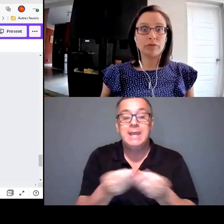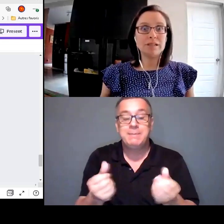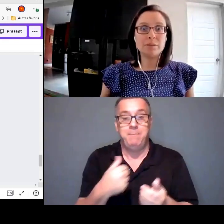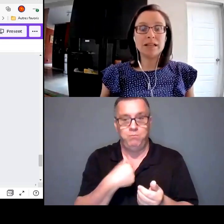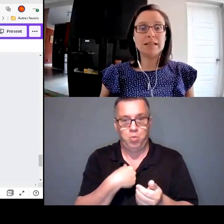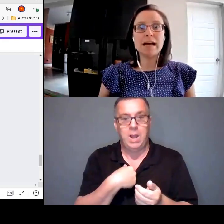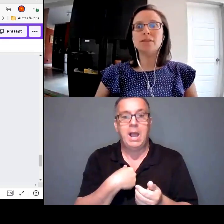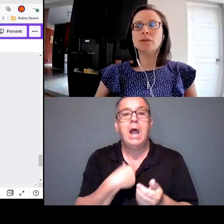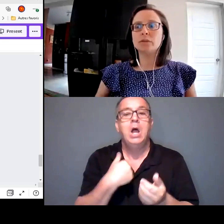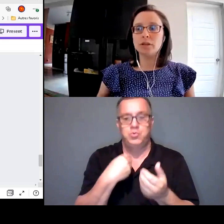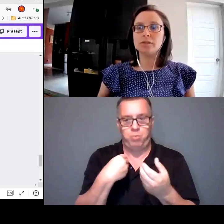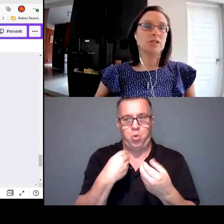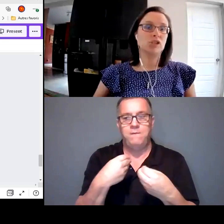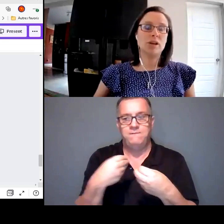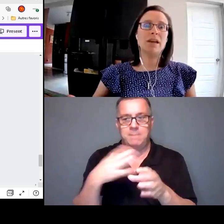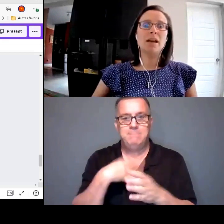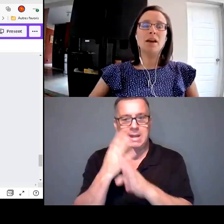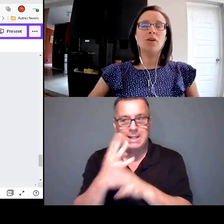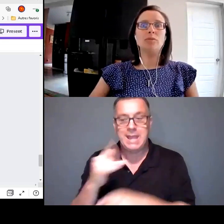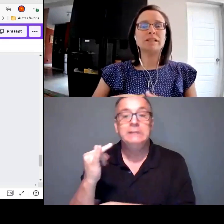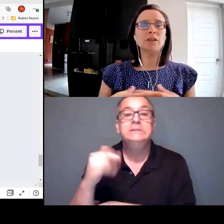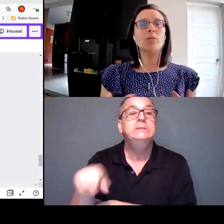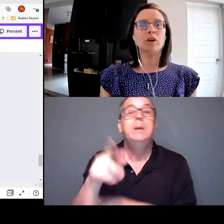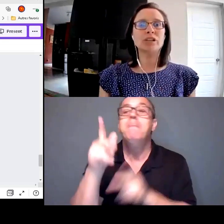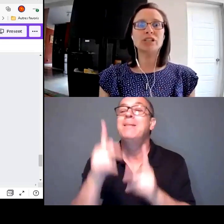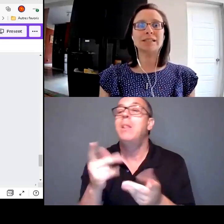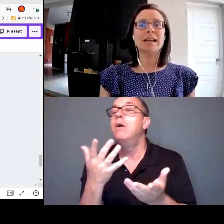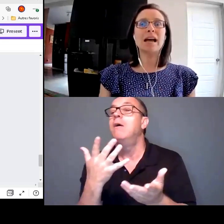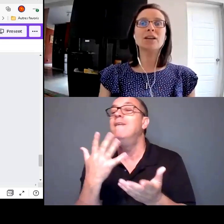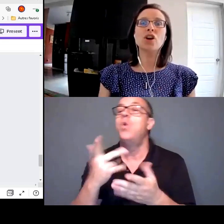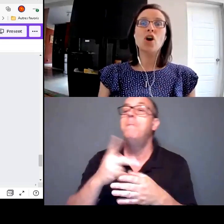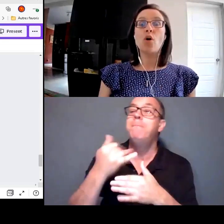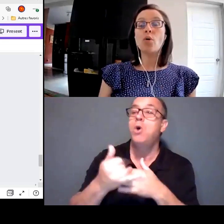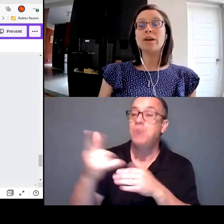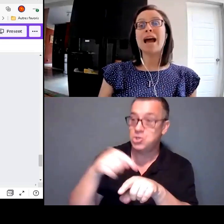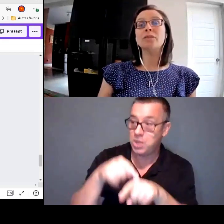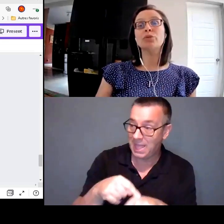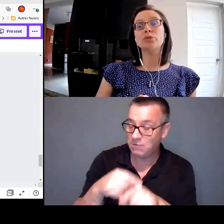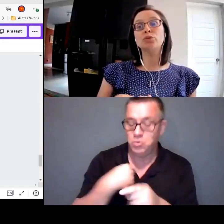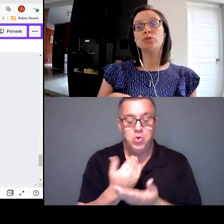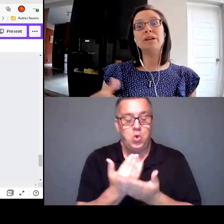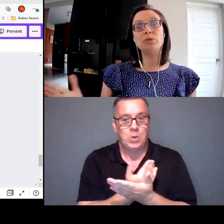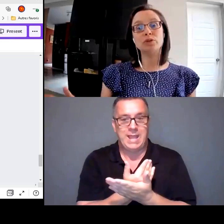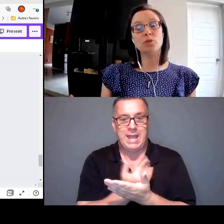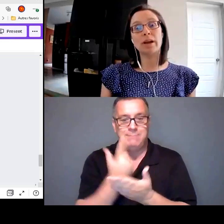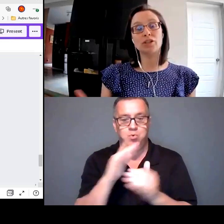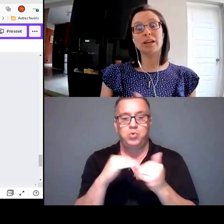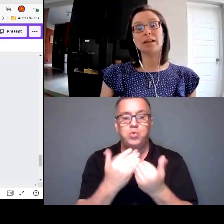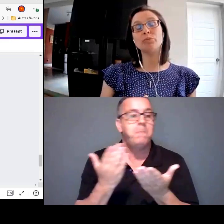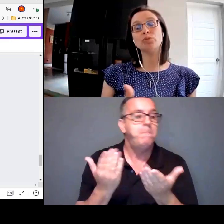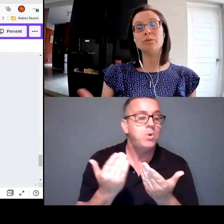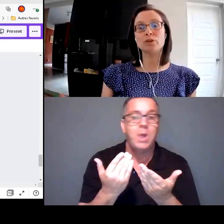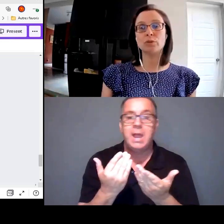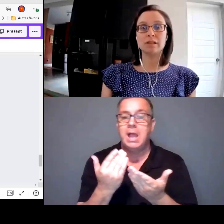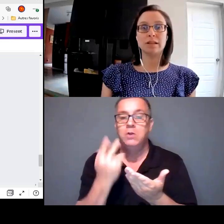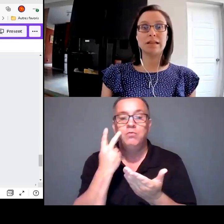je fournis à mes clients. Donc, si jamais une personne a un projet de jardinage, on regarde pour tous les besoins. Je regarde